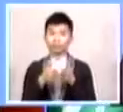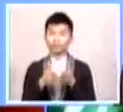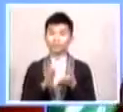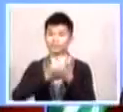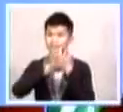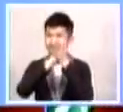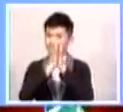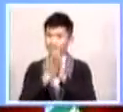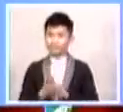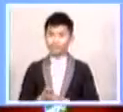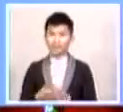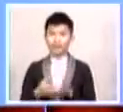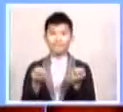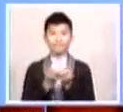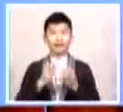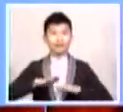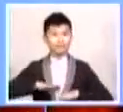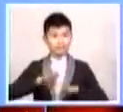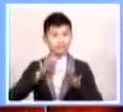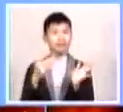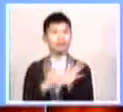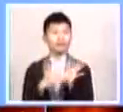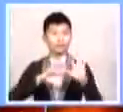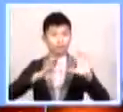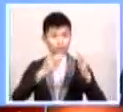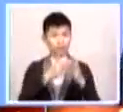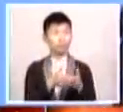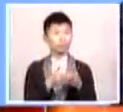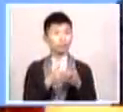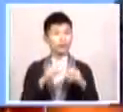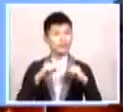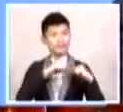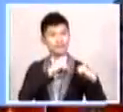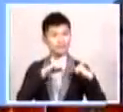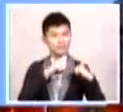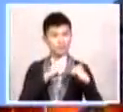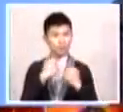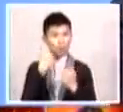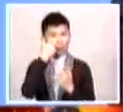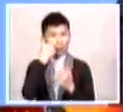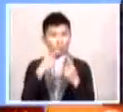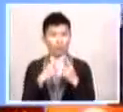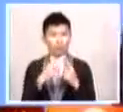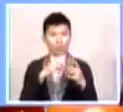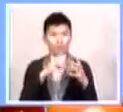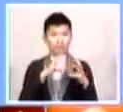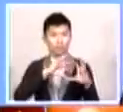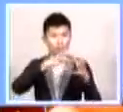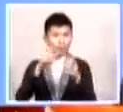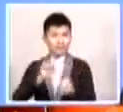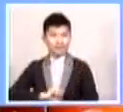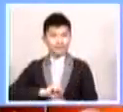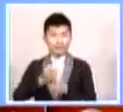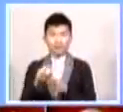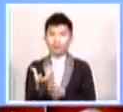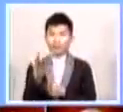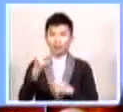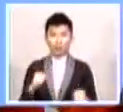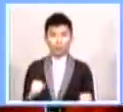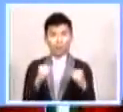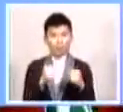为已发展的国家。我们的竞争对手越来越多，越来越